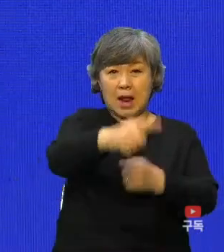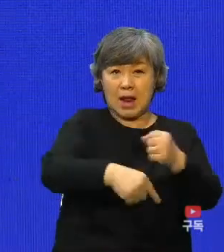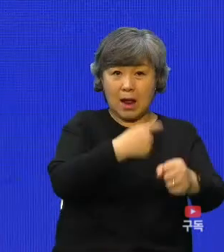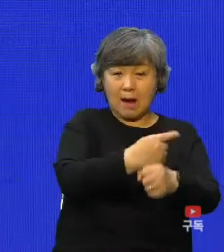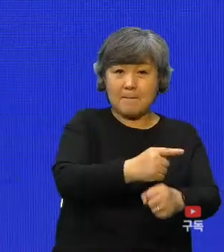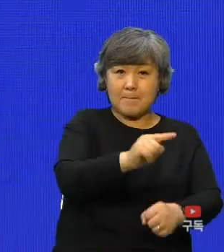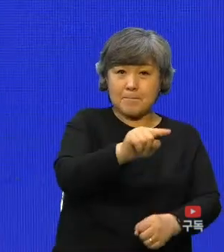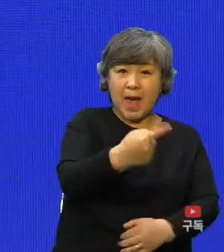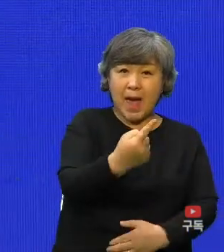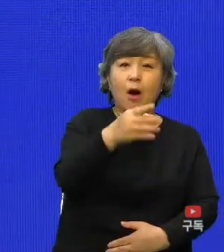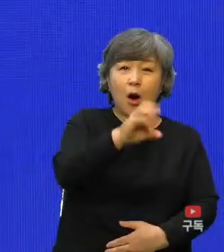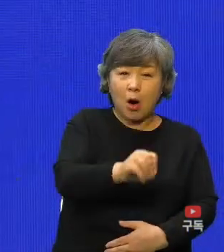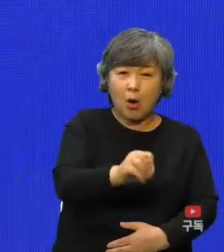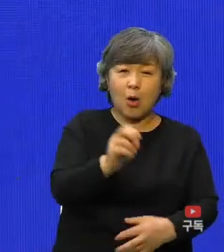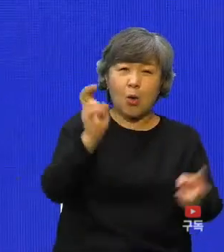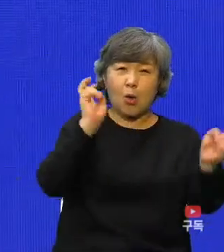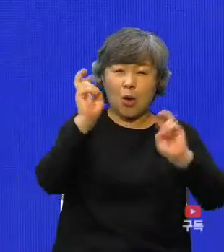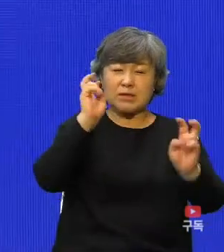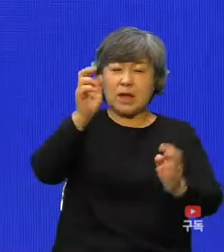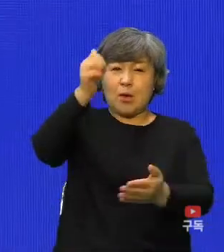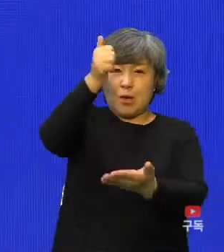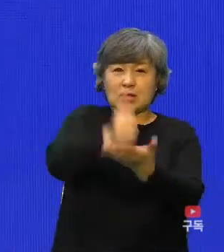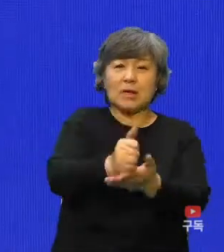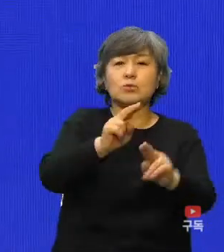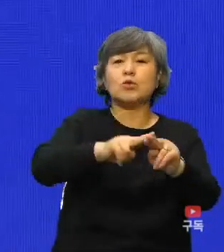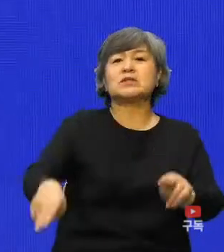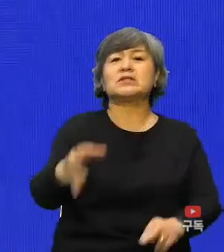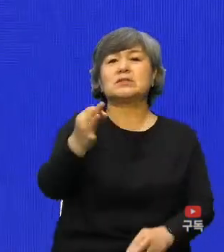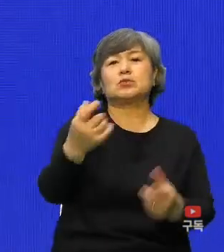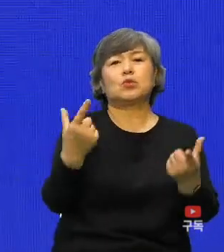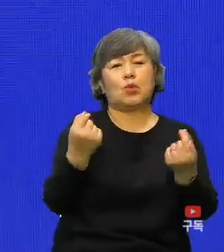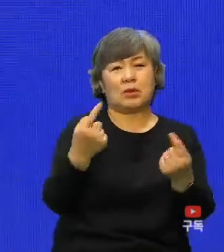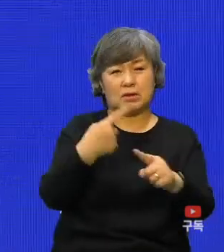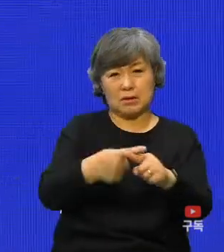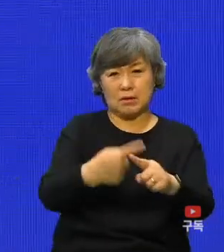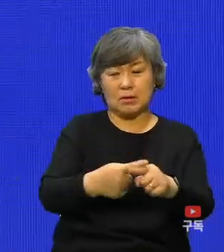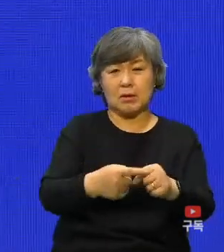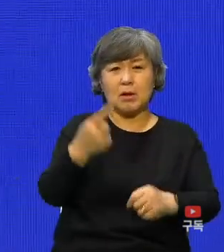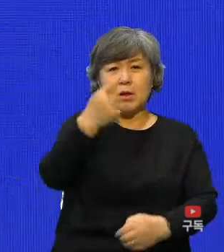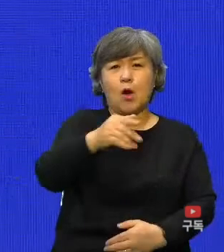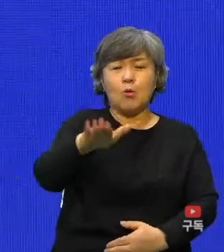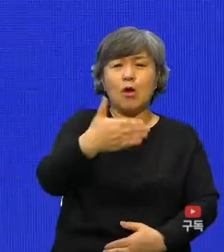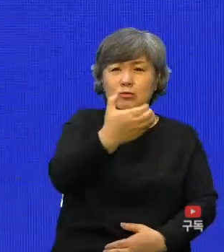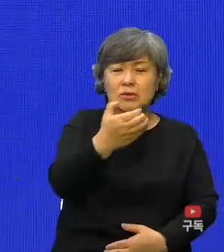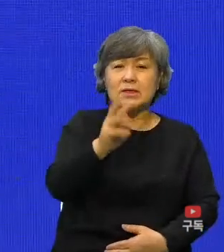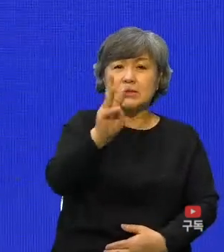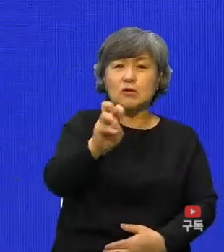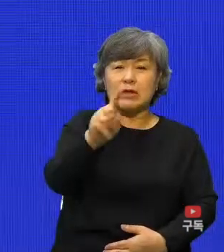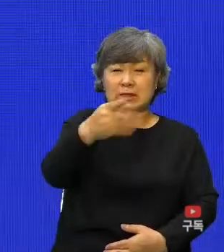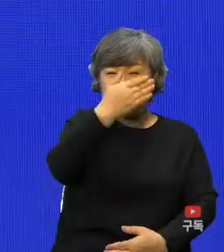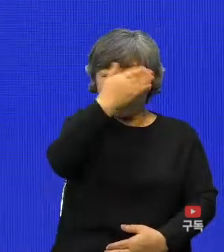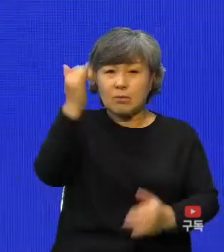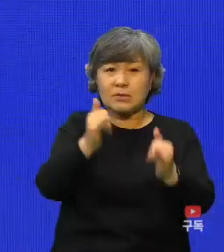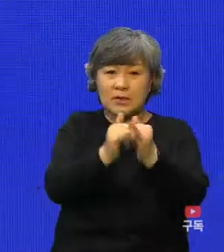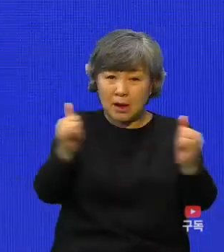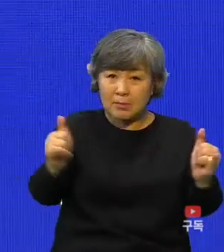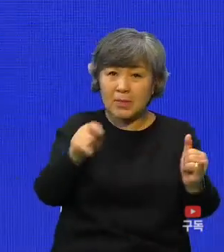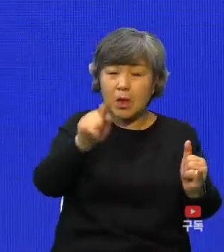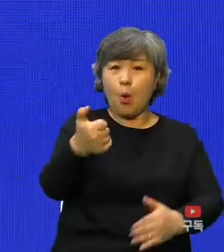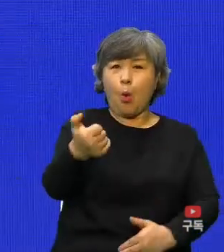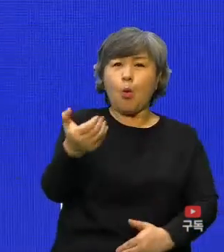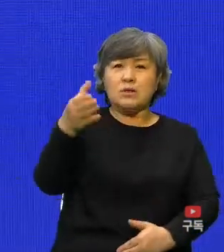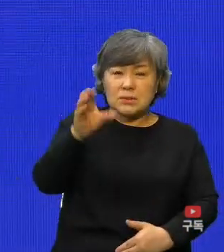100억을 받는 대기업 CEO의 퇴직금입니다. 1990년생 31살의 청년한테 화천대유가